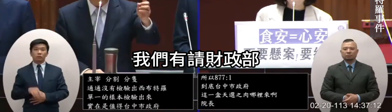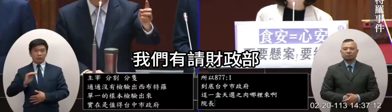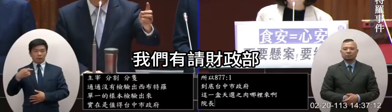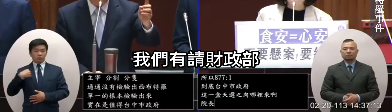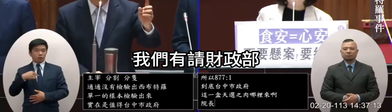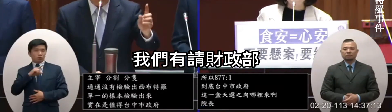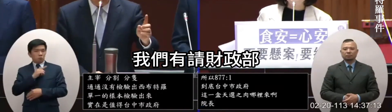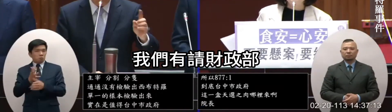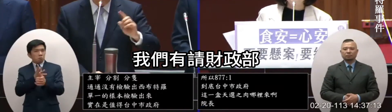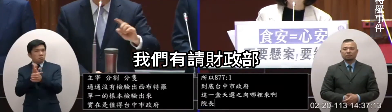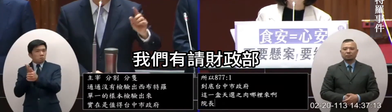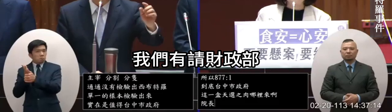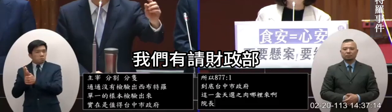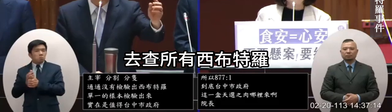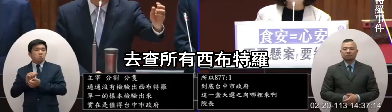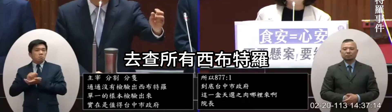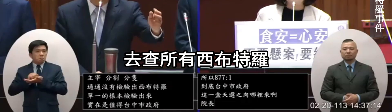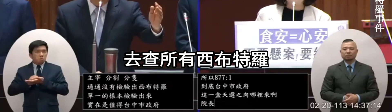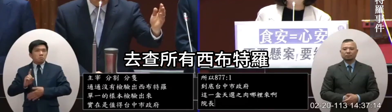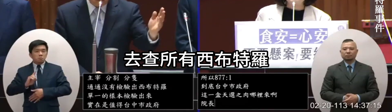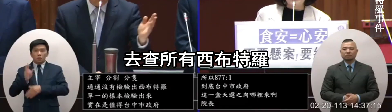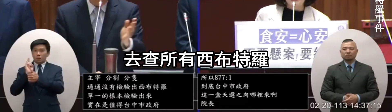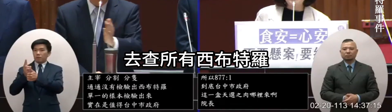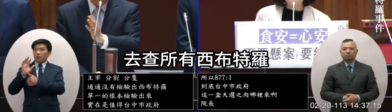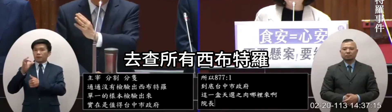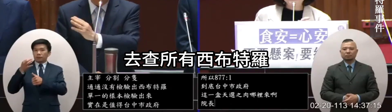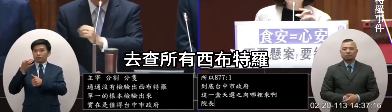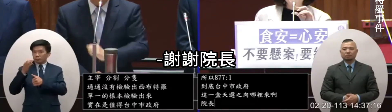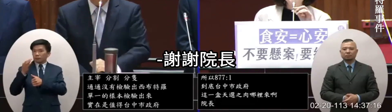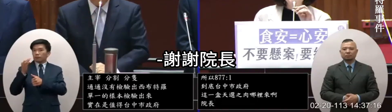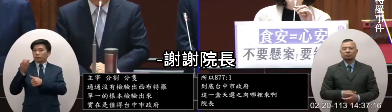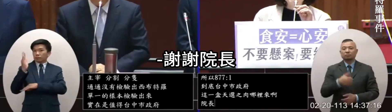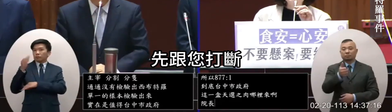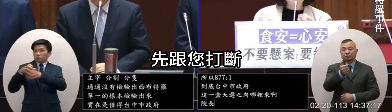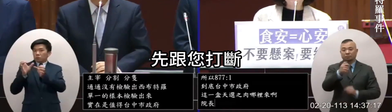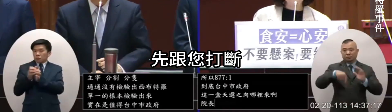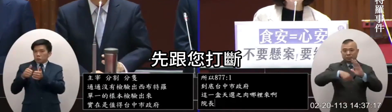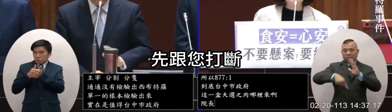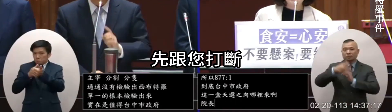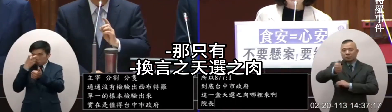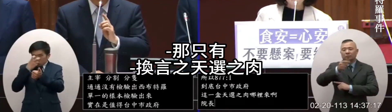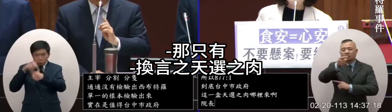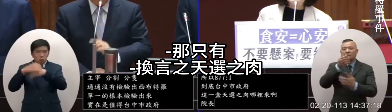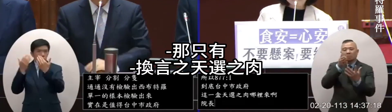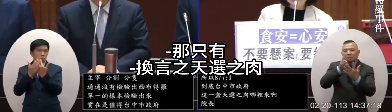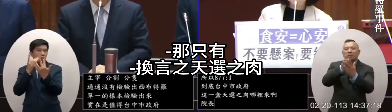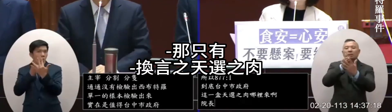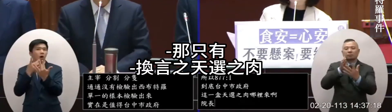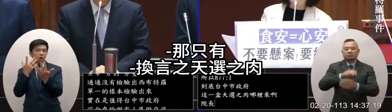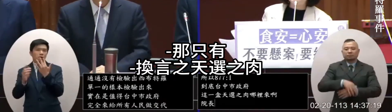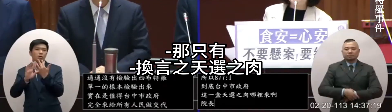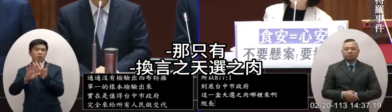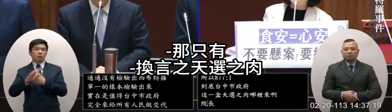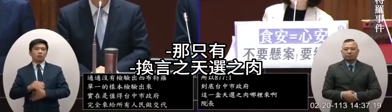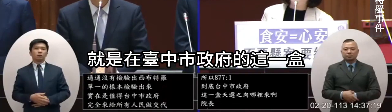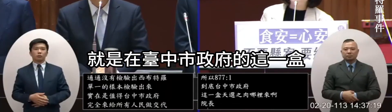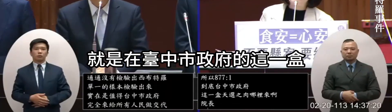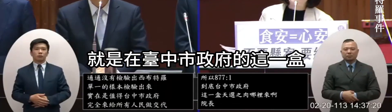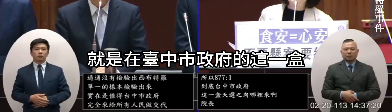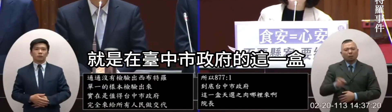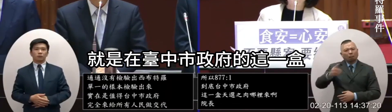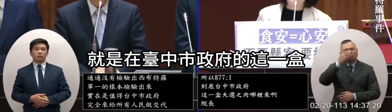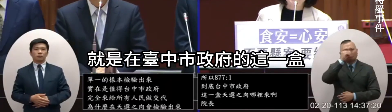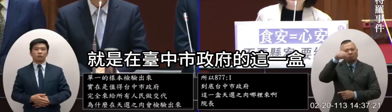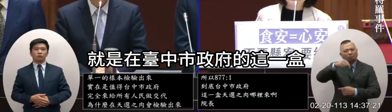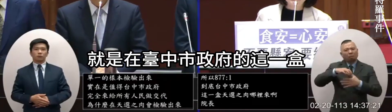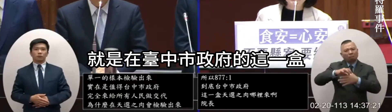特罗我们有请财政部去查所有希普特罗进口的情 况。谢谢院长，先跟您打断。 那只有 换言之，天选之肉就是在